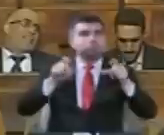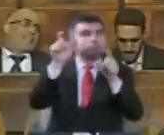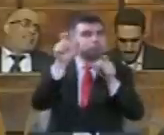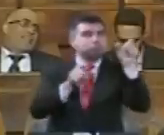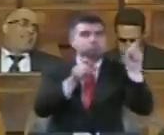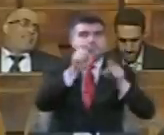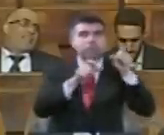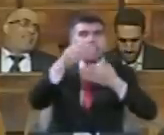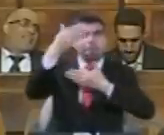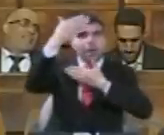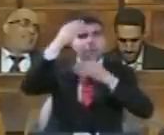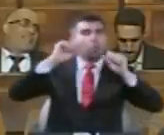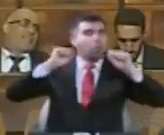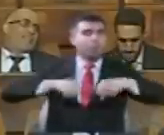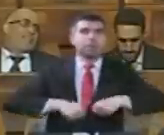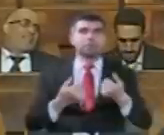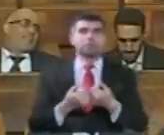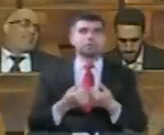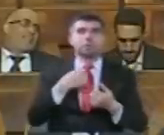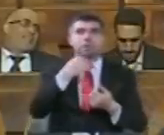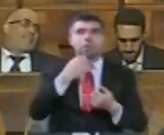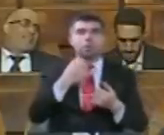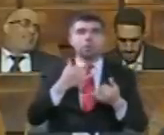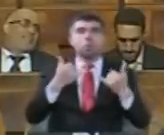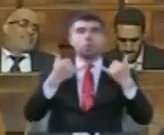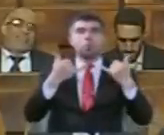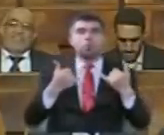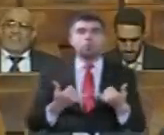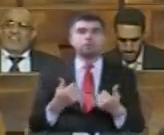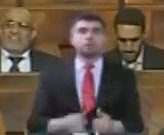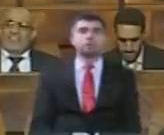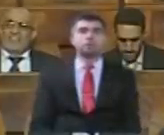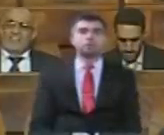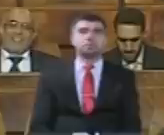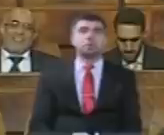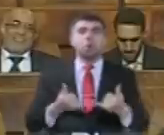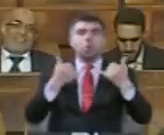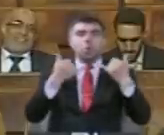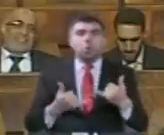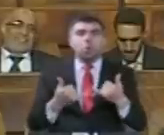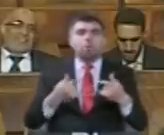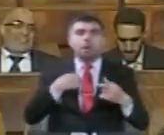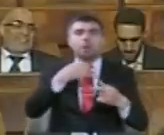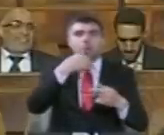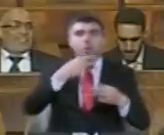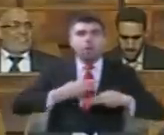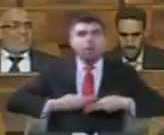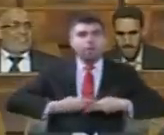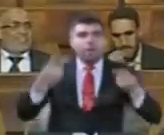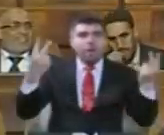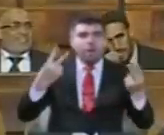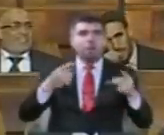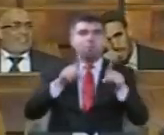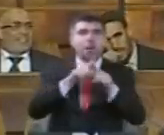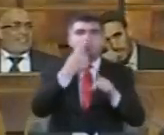غير مسبوق الذين يدعون اليوم الله يخليكم الله يخليكم خلي السييد النائب الذين يدعون اليوم ان هناك